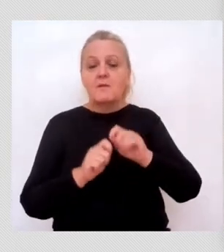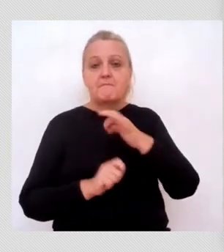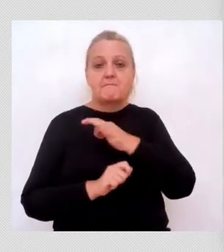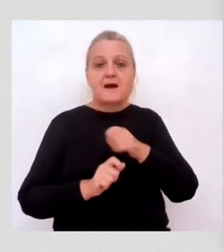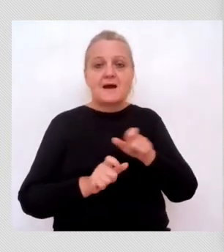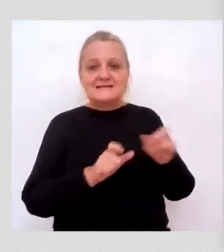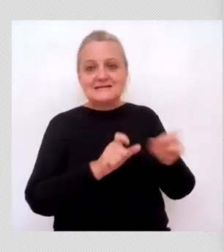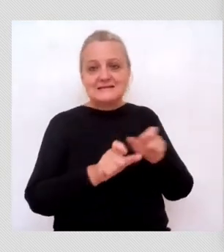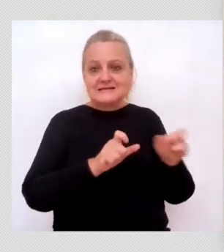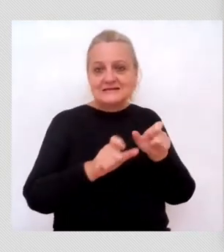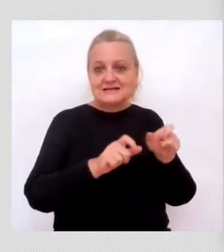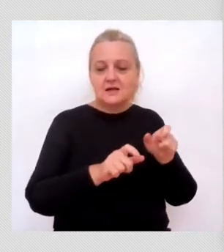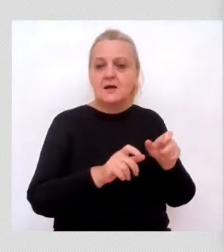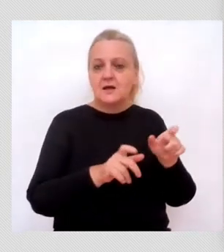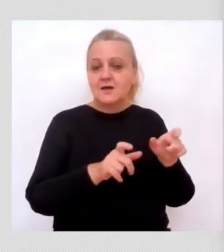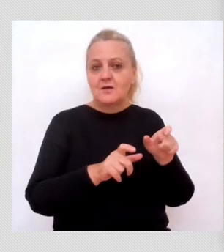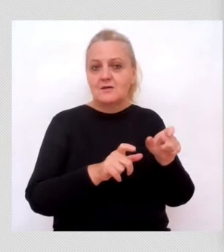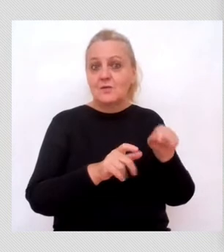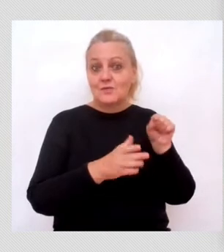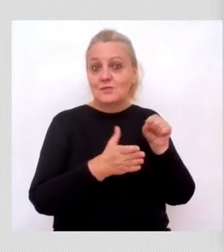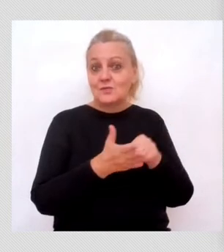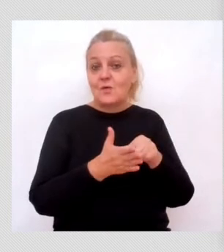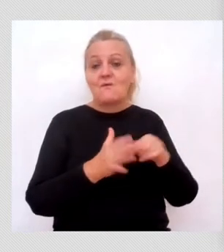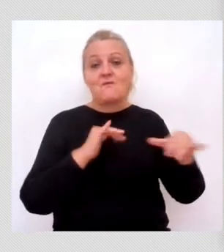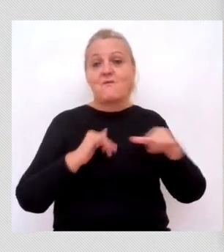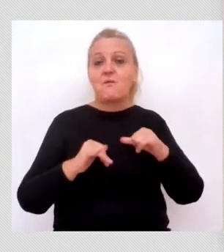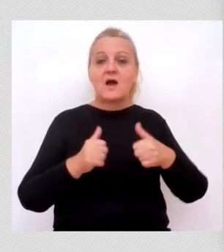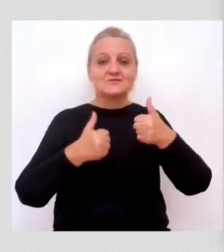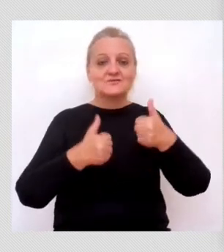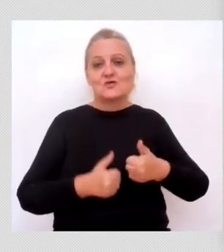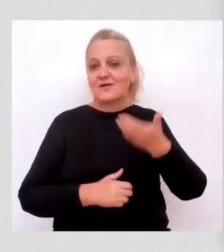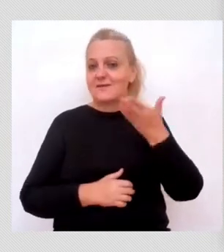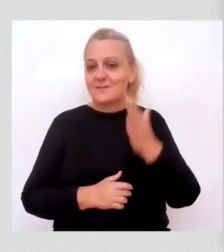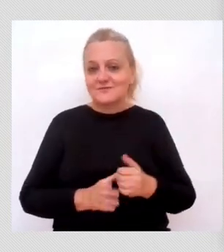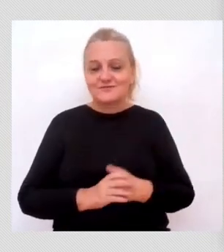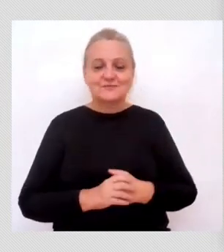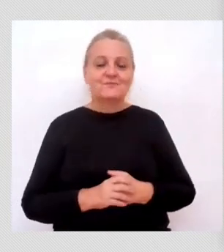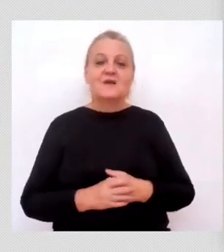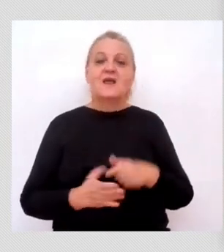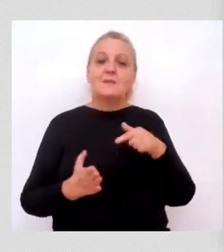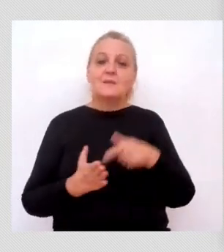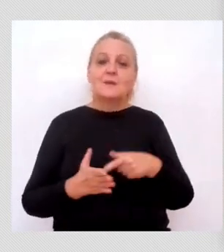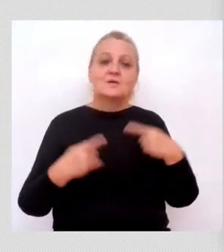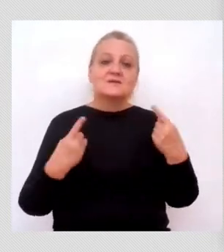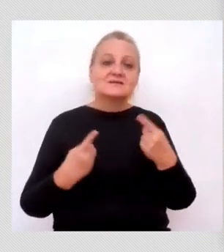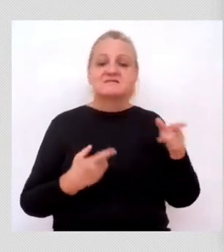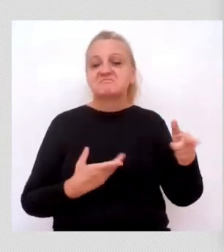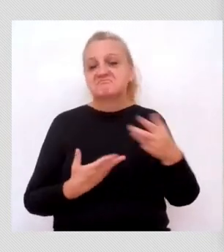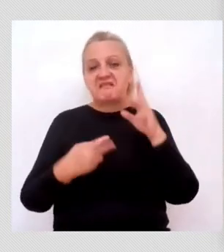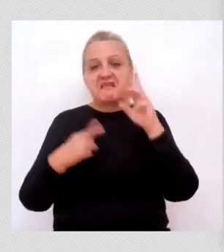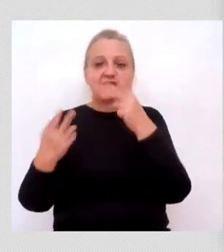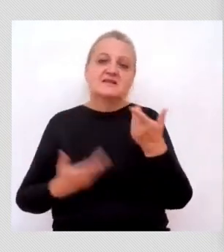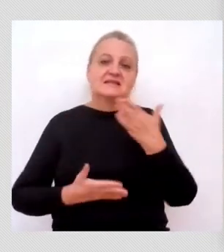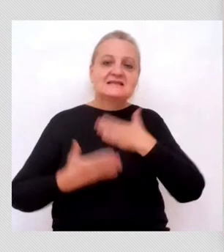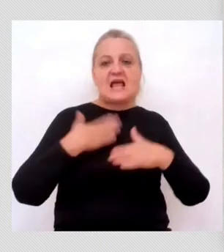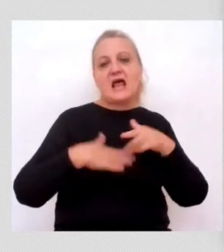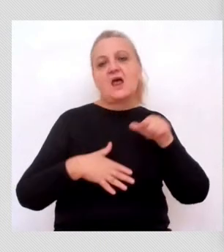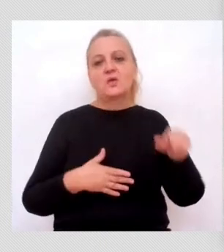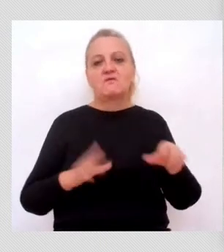władzy, to władza się nie zatrzyma i na razie takich sytuacji nie widzi, jest szczęśliwy z tego